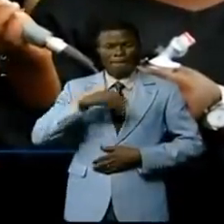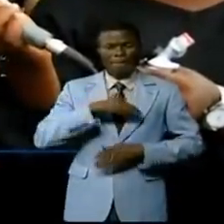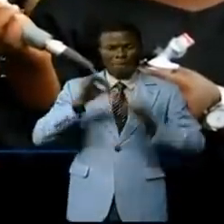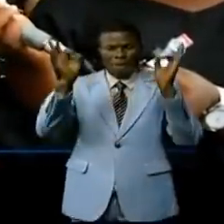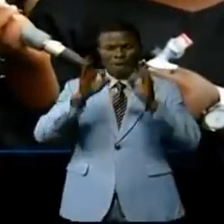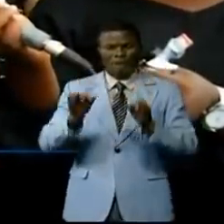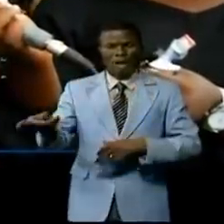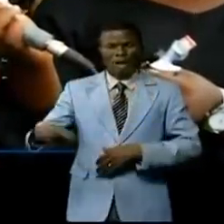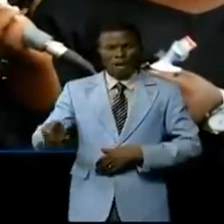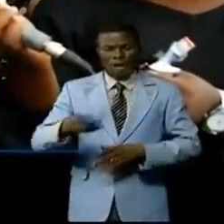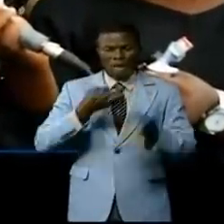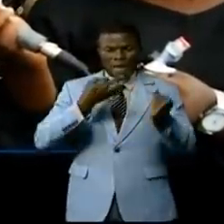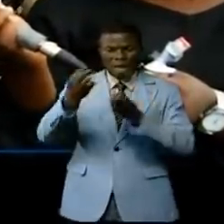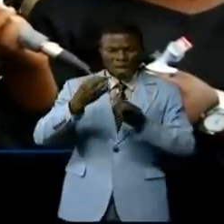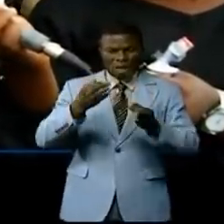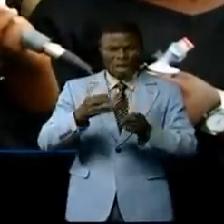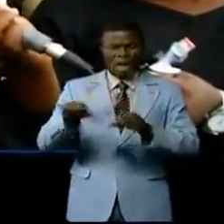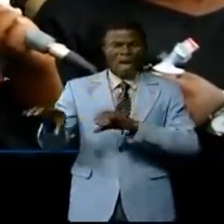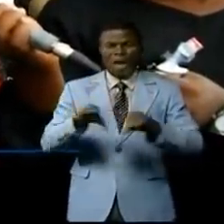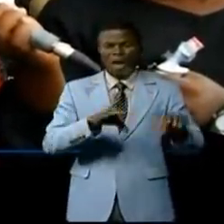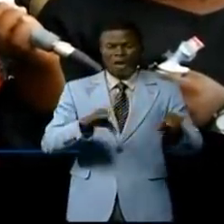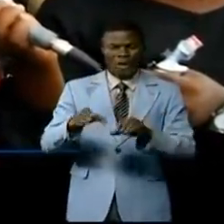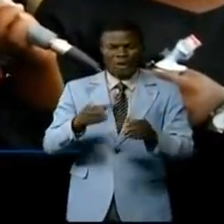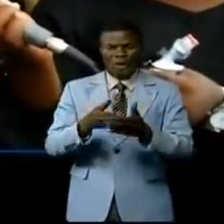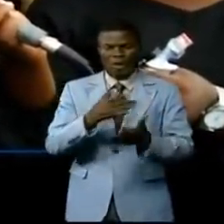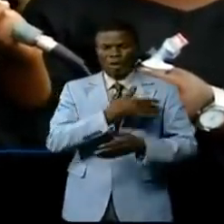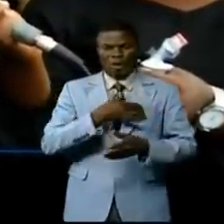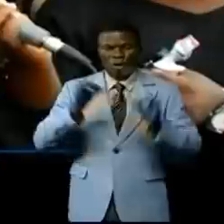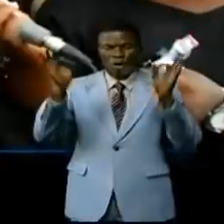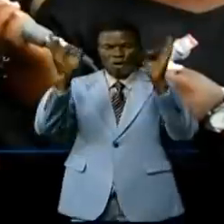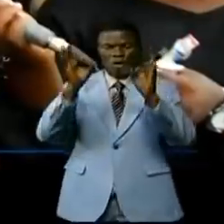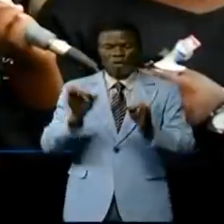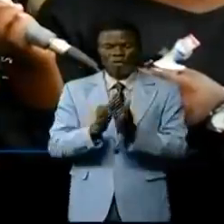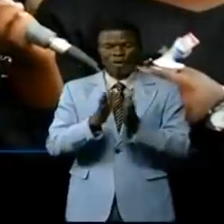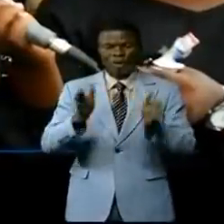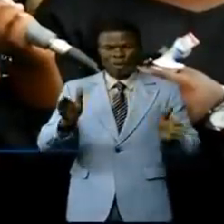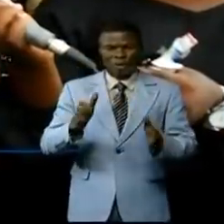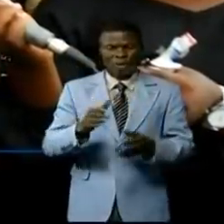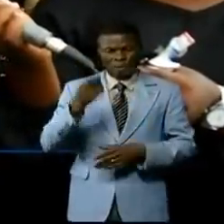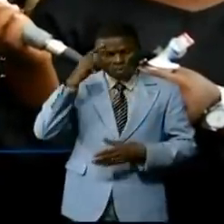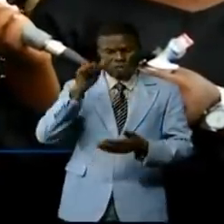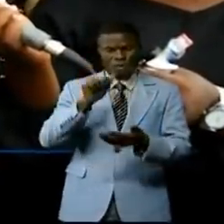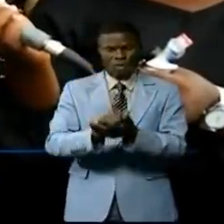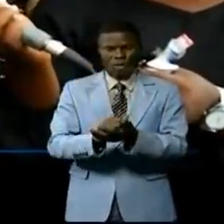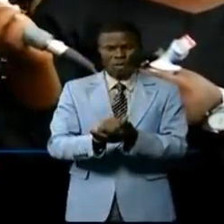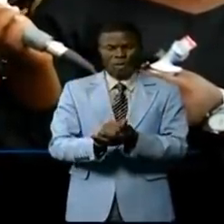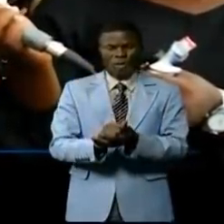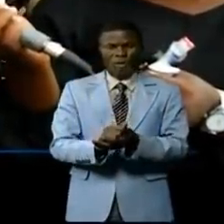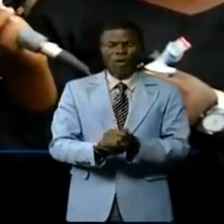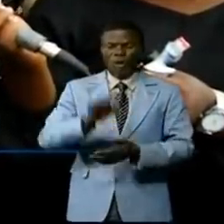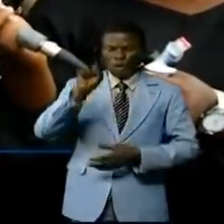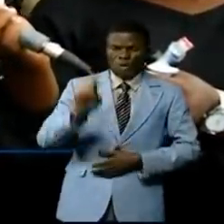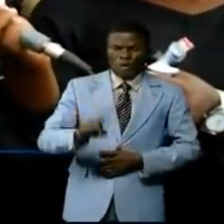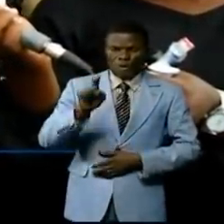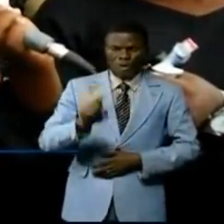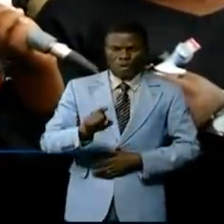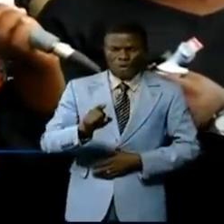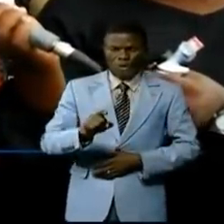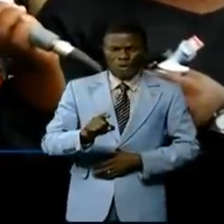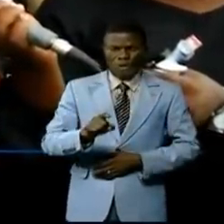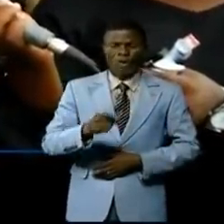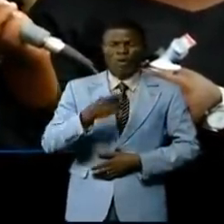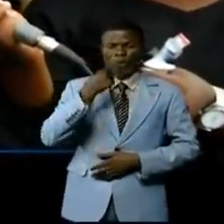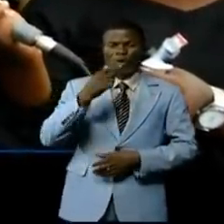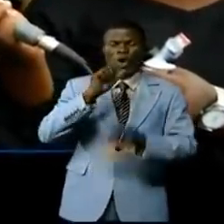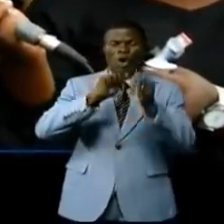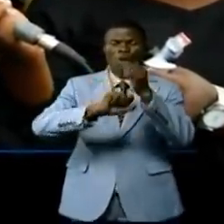Gombe, donne l'essence de l'événement au nom de la Fédération. Pour ce faire, il est impérieux d'encourager et de